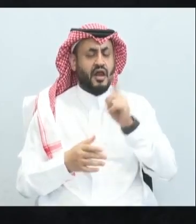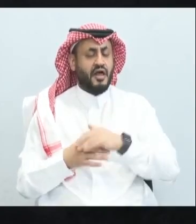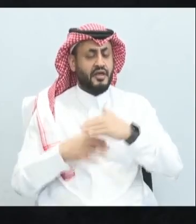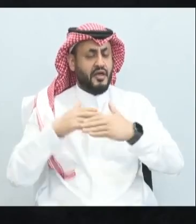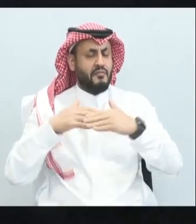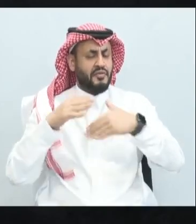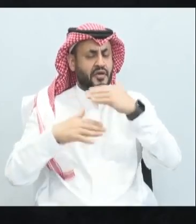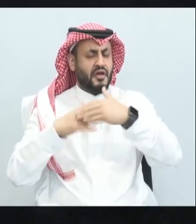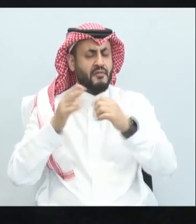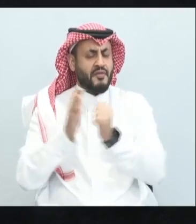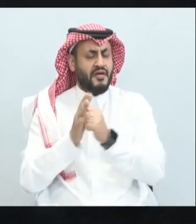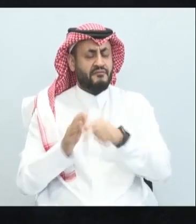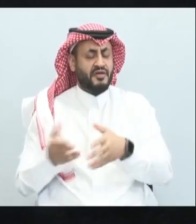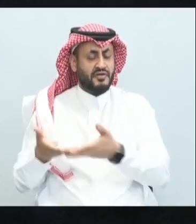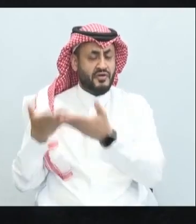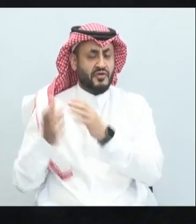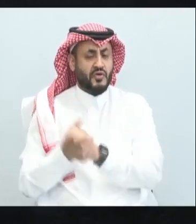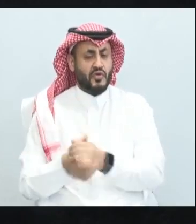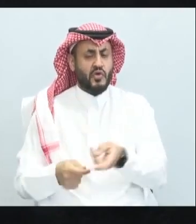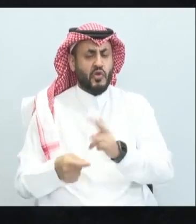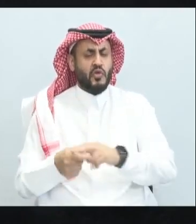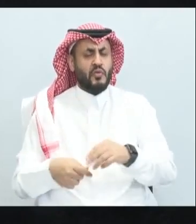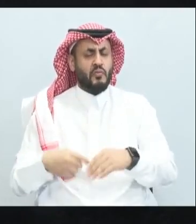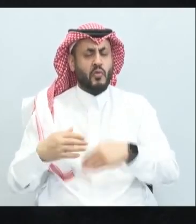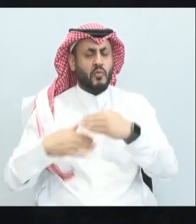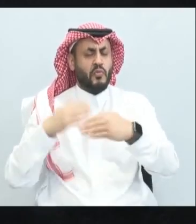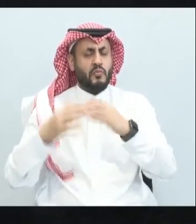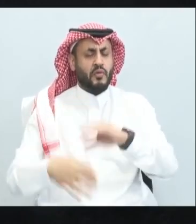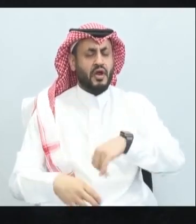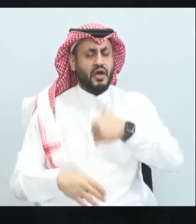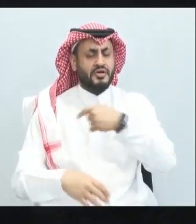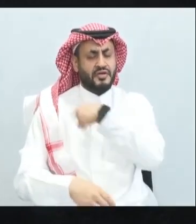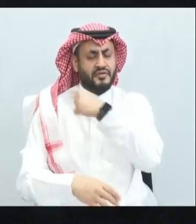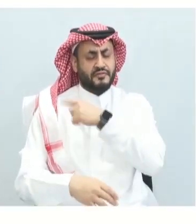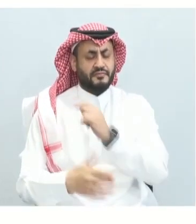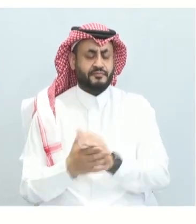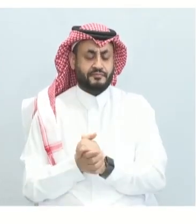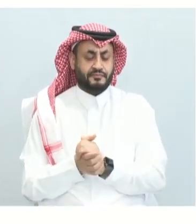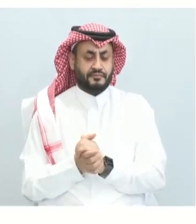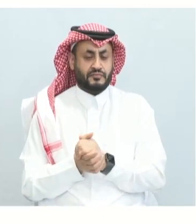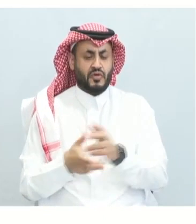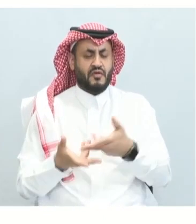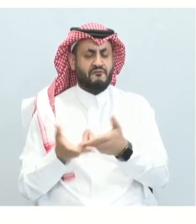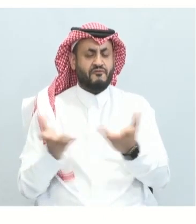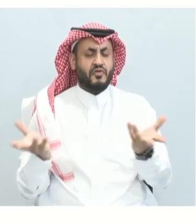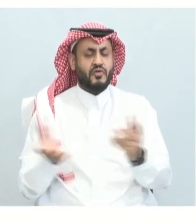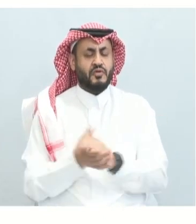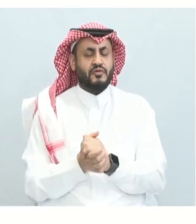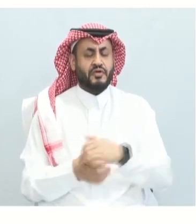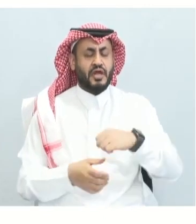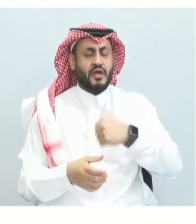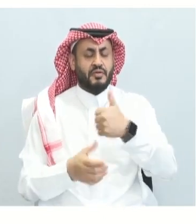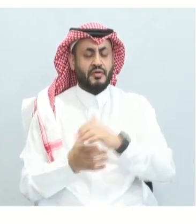ويجازي لك هذا العمل الصالح التي الذي فعلته في هذه الدنيا فهذا فضل كبير من الله